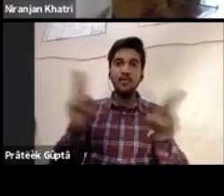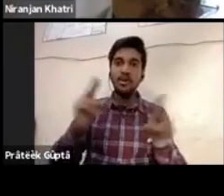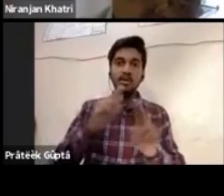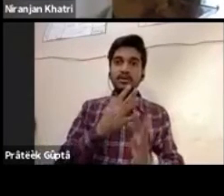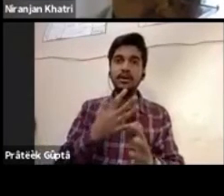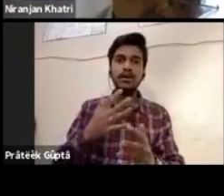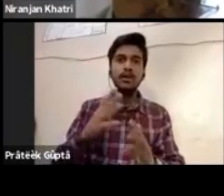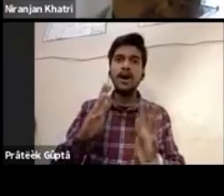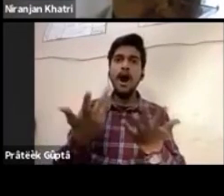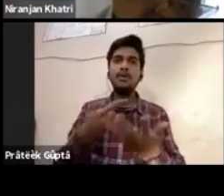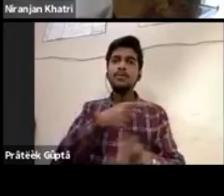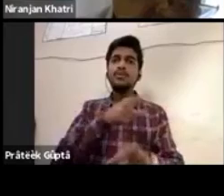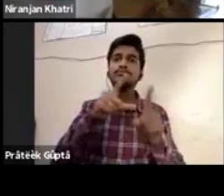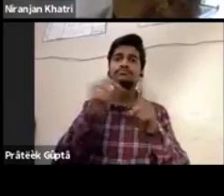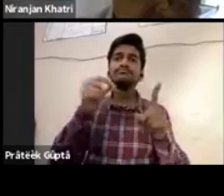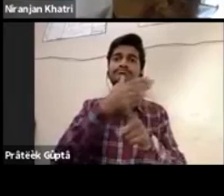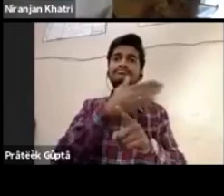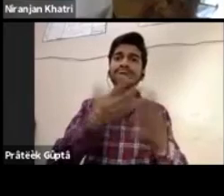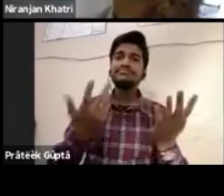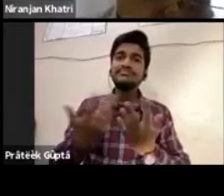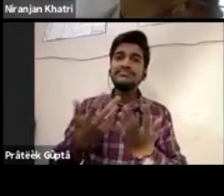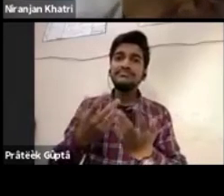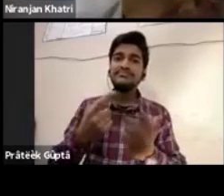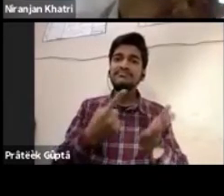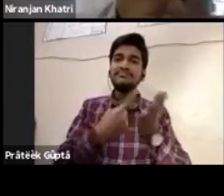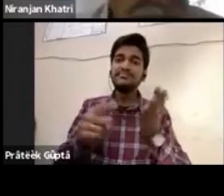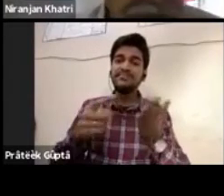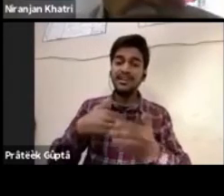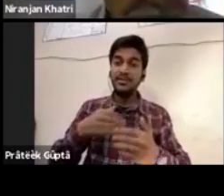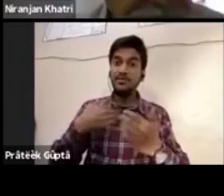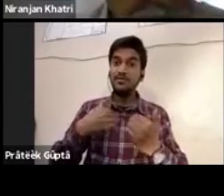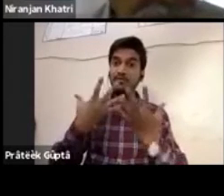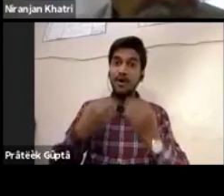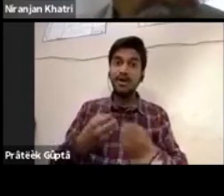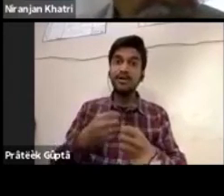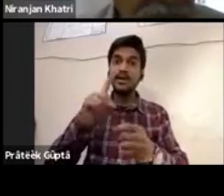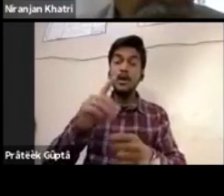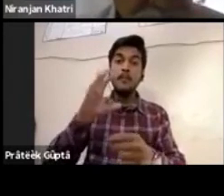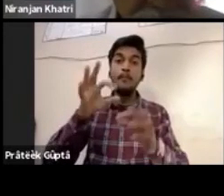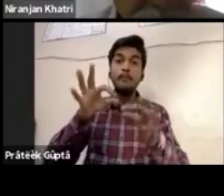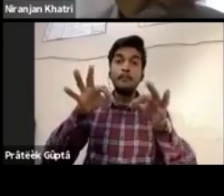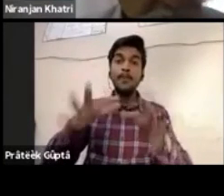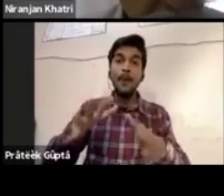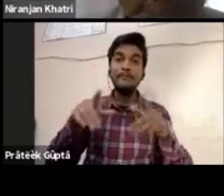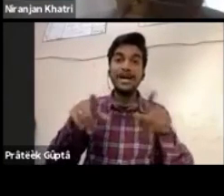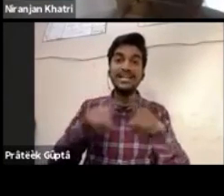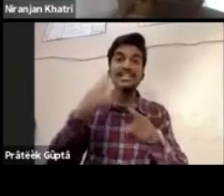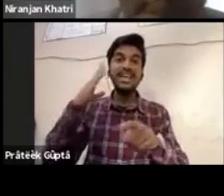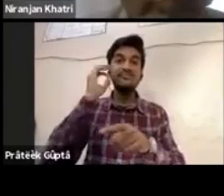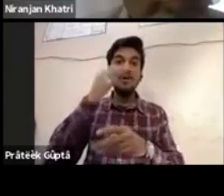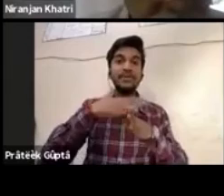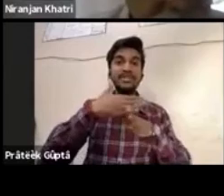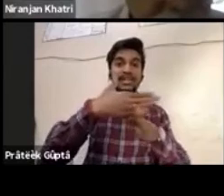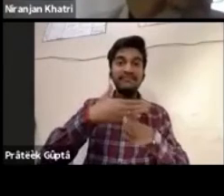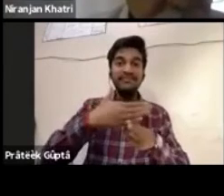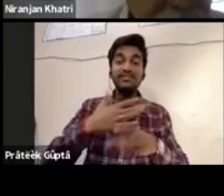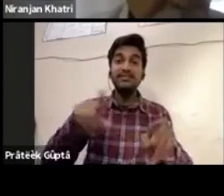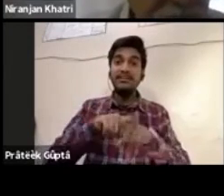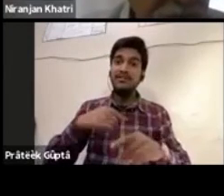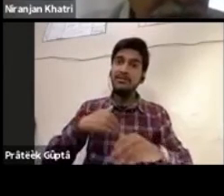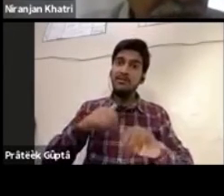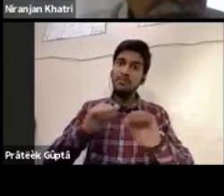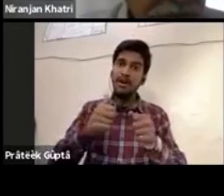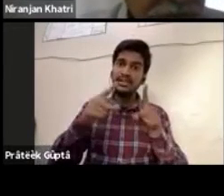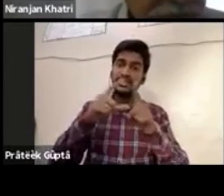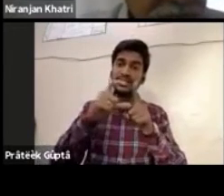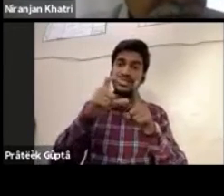उसके लिए व्हाट इज नीड टू बी डन सो दैट एक ब्रॉड हॉरिजन क्रिएट हो. क्या हम हर डिपार्टमेंट में इम्पोर्टेंट